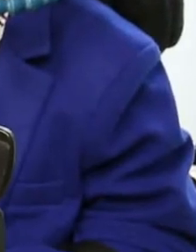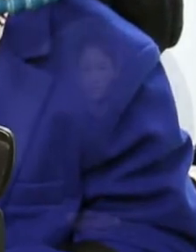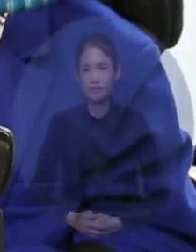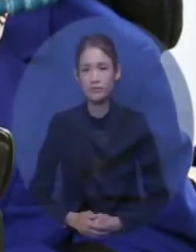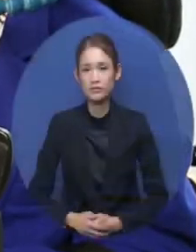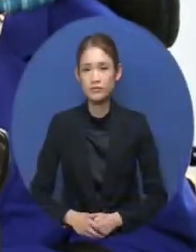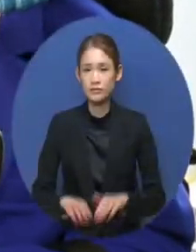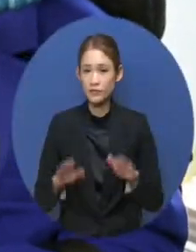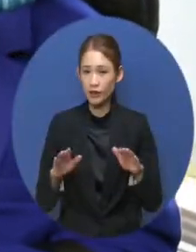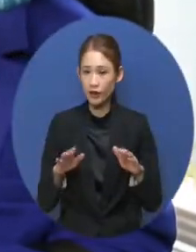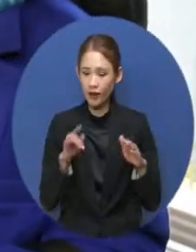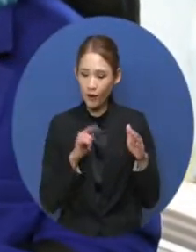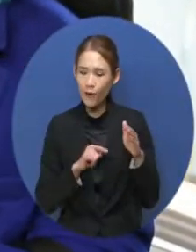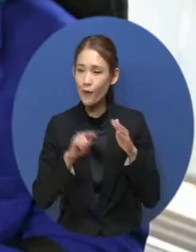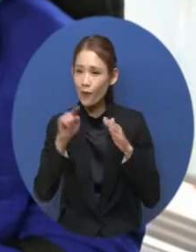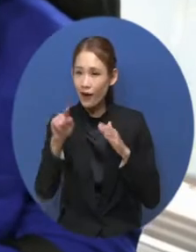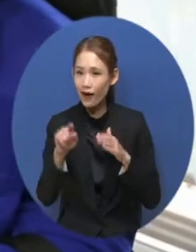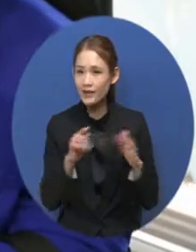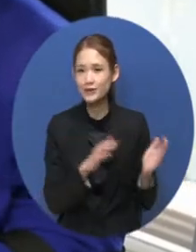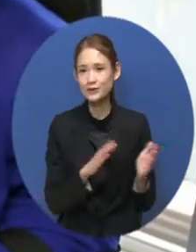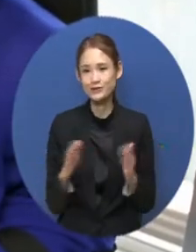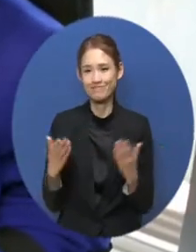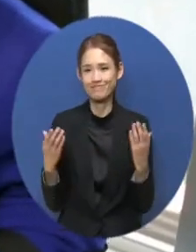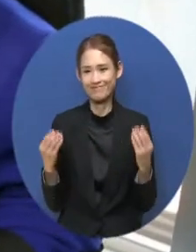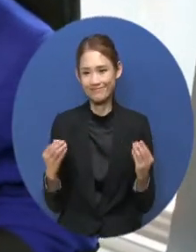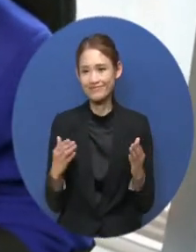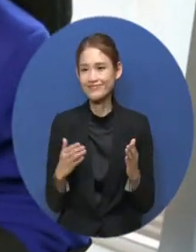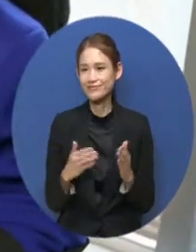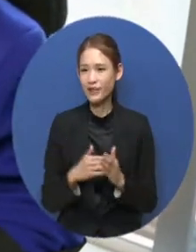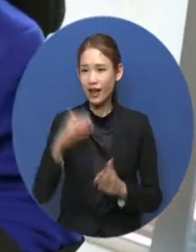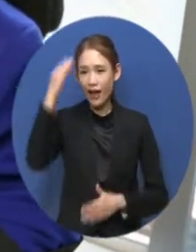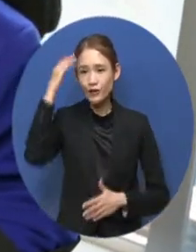이제 외출 준비 완료!